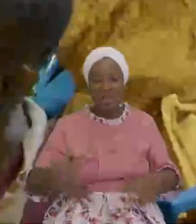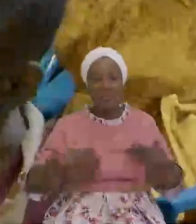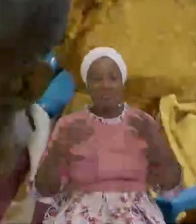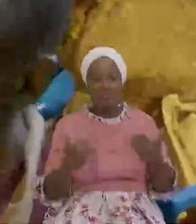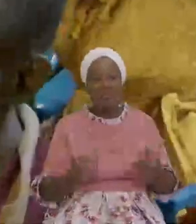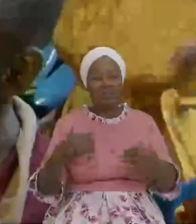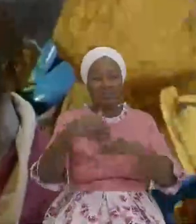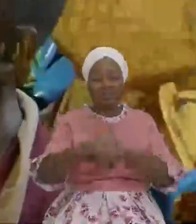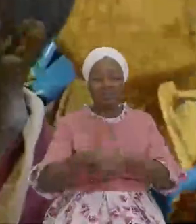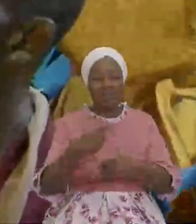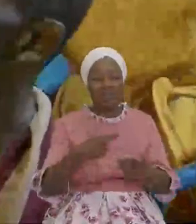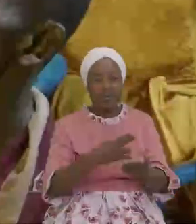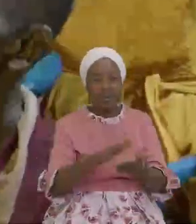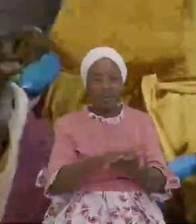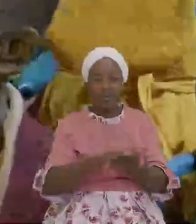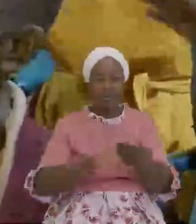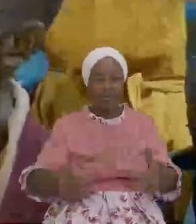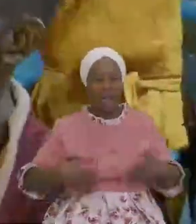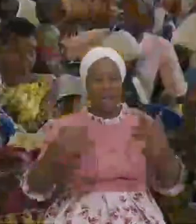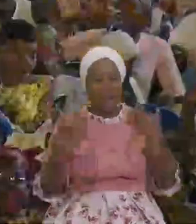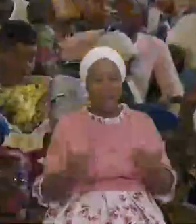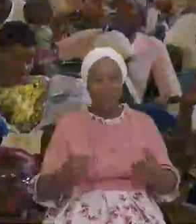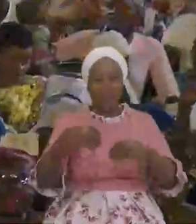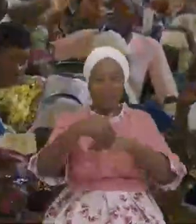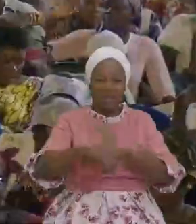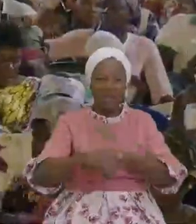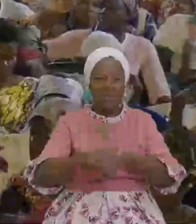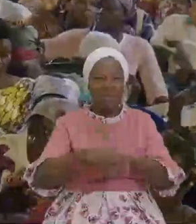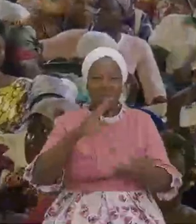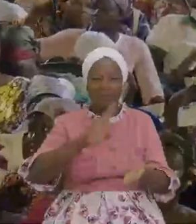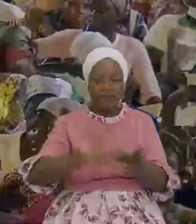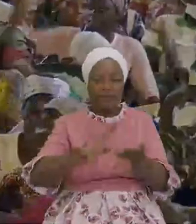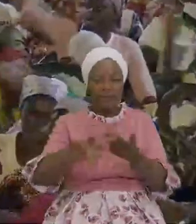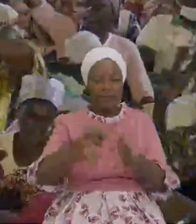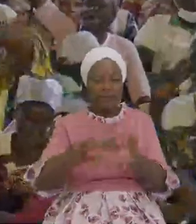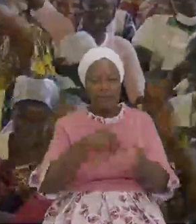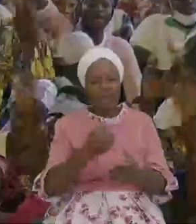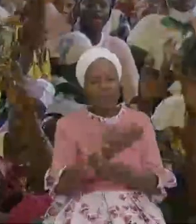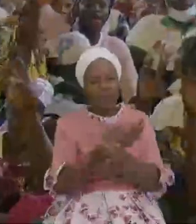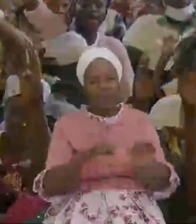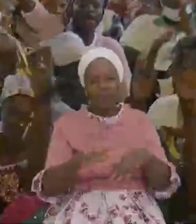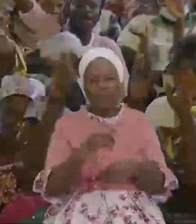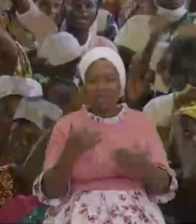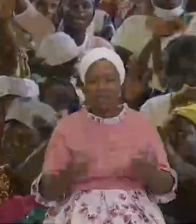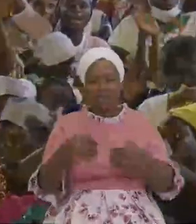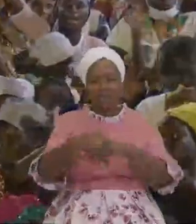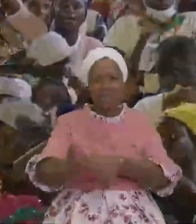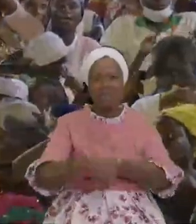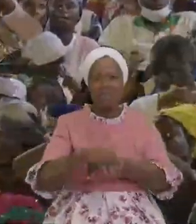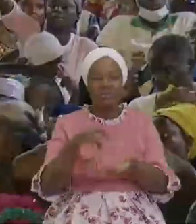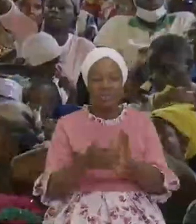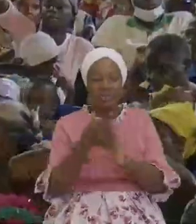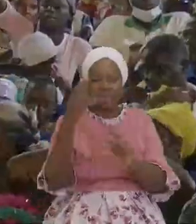soir. La vie juste ce soir. Le pardon et la libération ce soir.